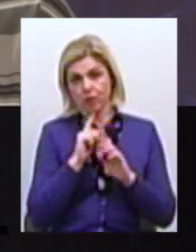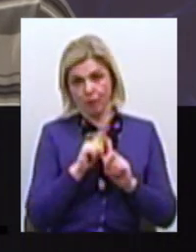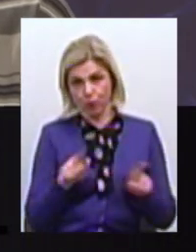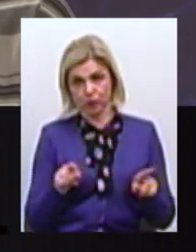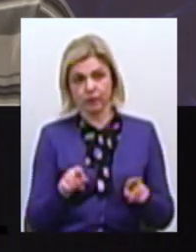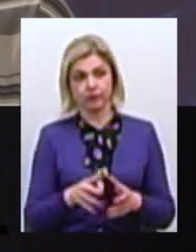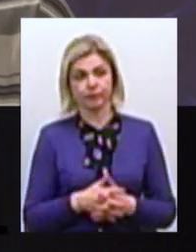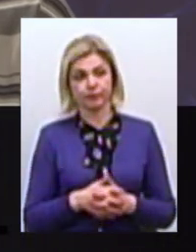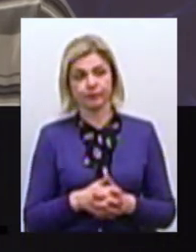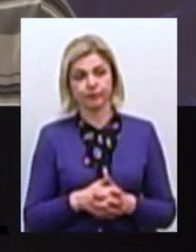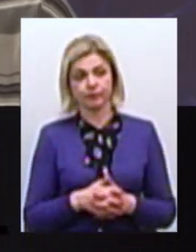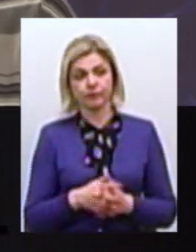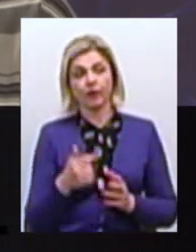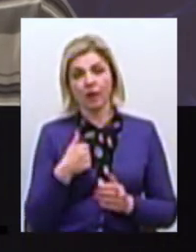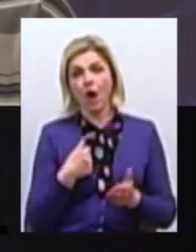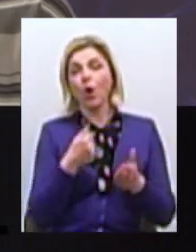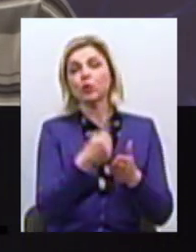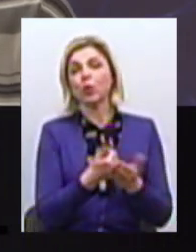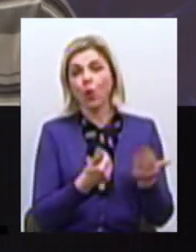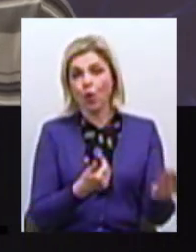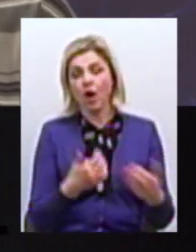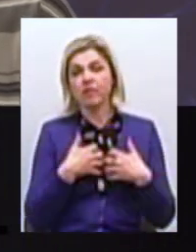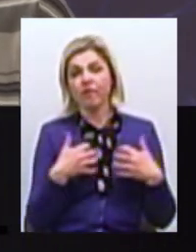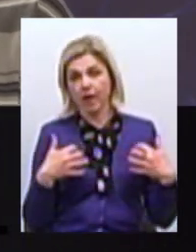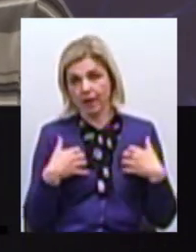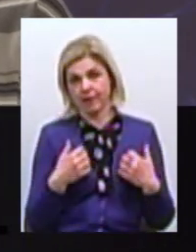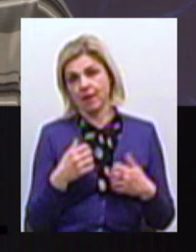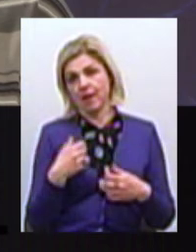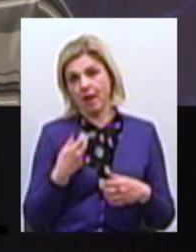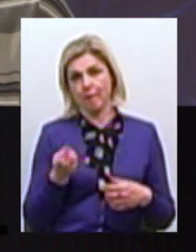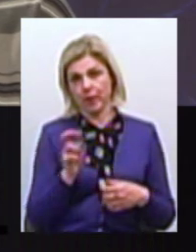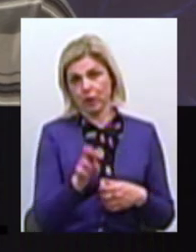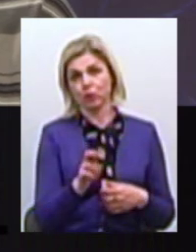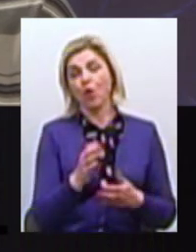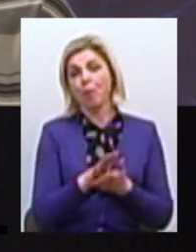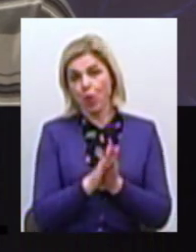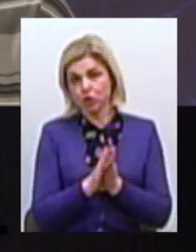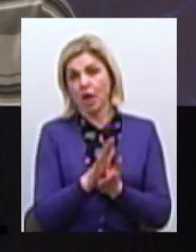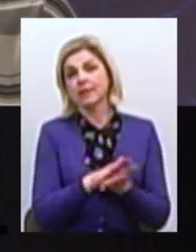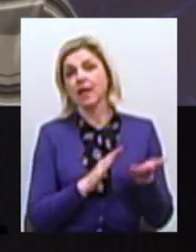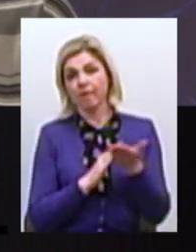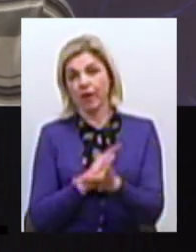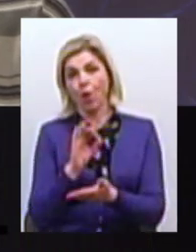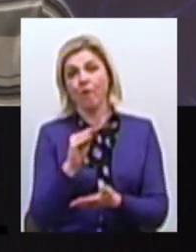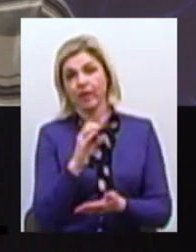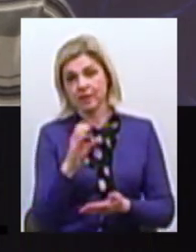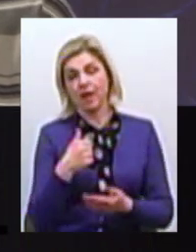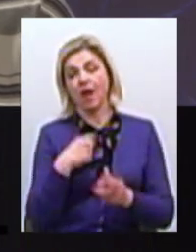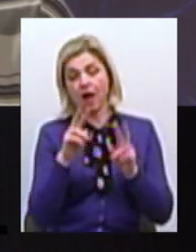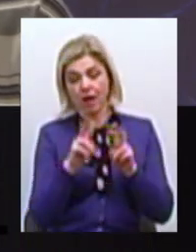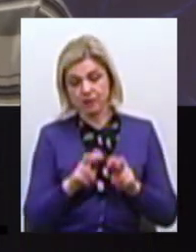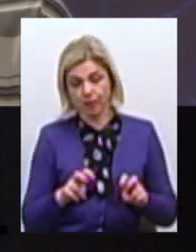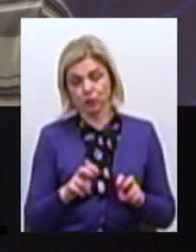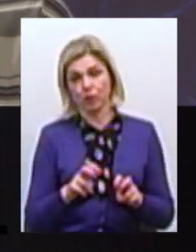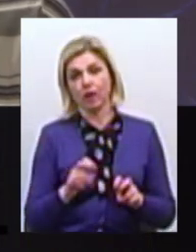навіщо мені ж офіс? Я ж до тварин прийду, до КП «Центр захисту тварин», не до офісу. Пожалуйста, заявлення на офіс, я його розсмотрю, і ми